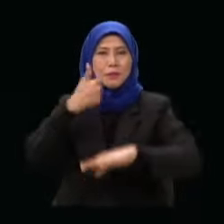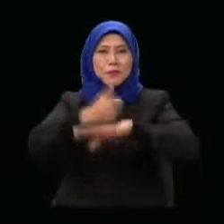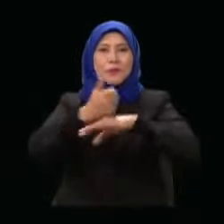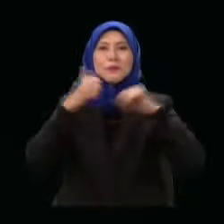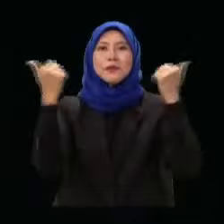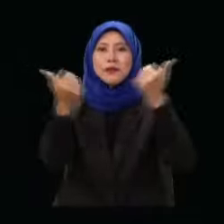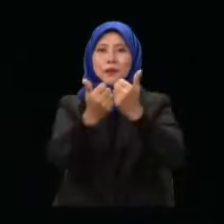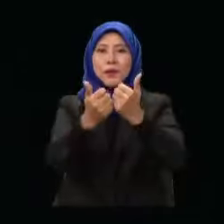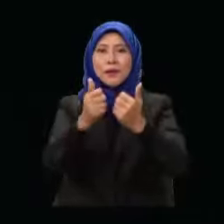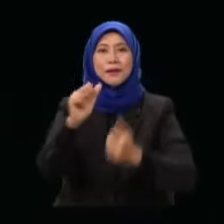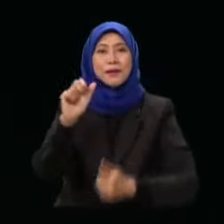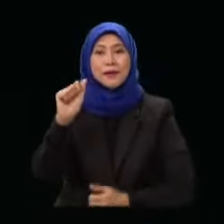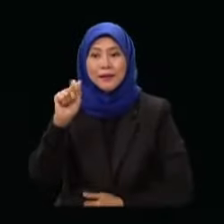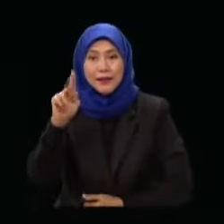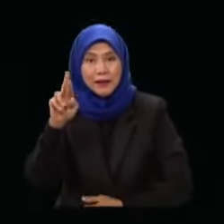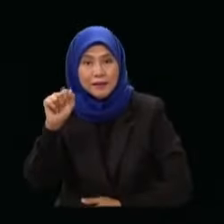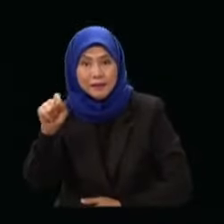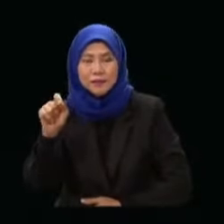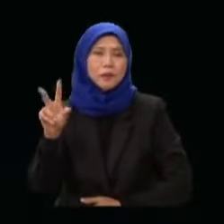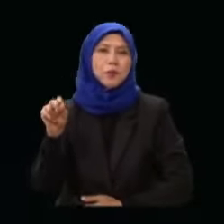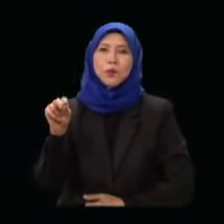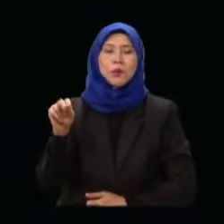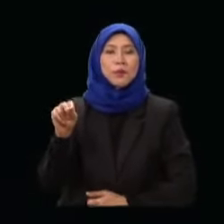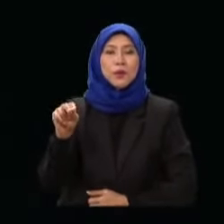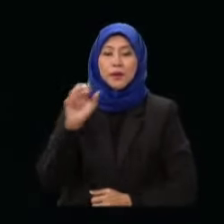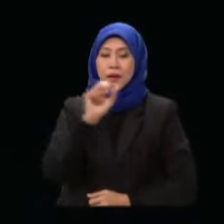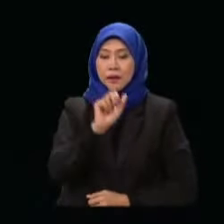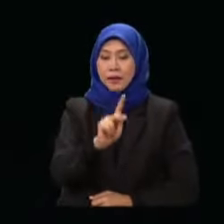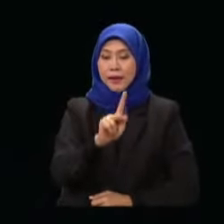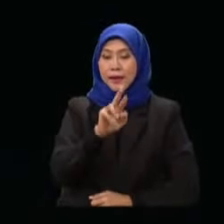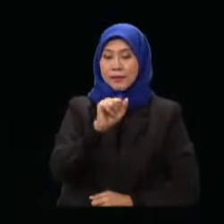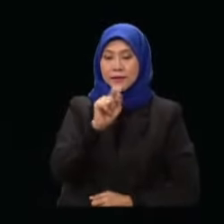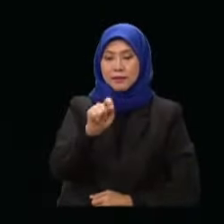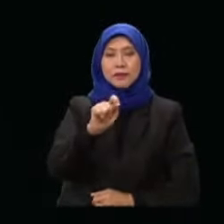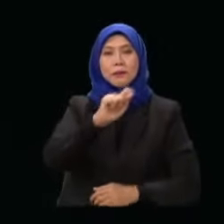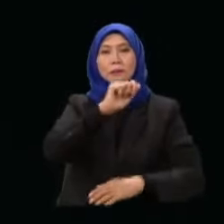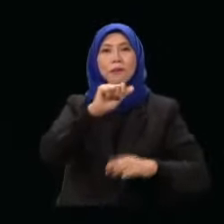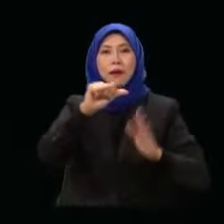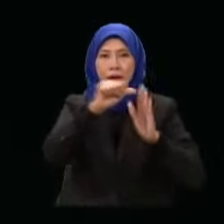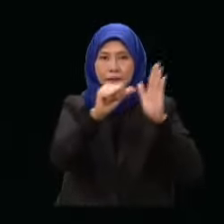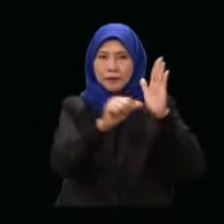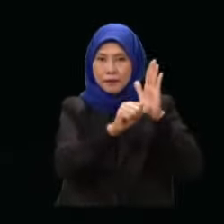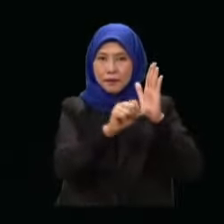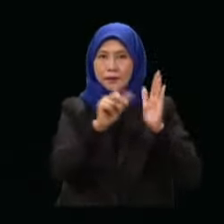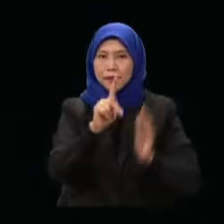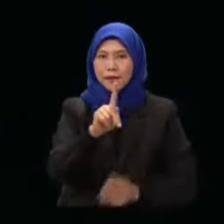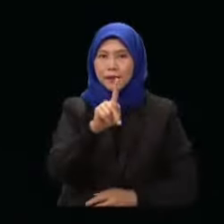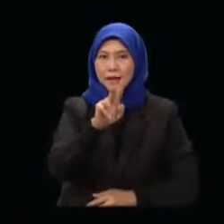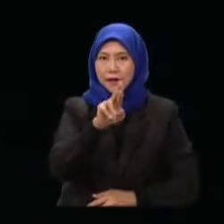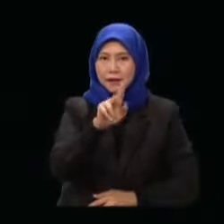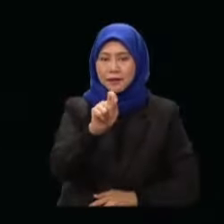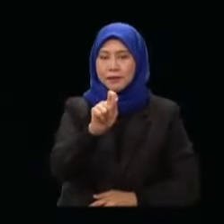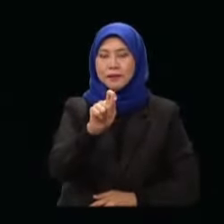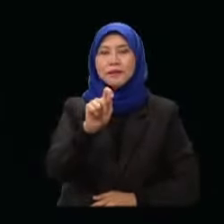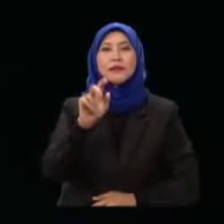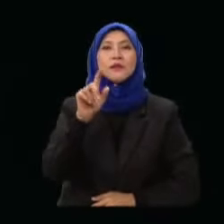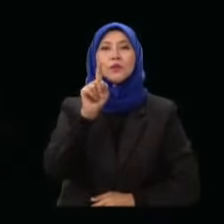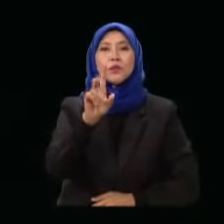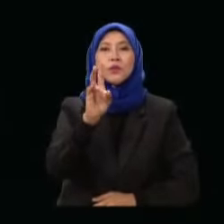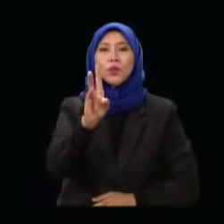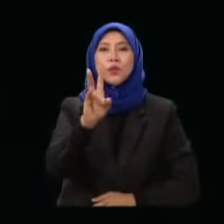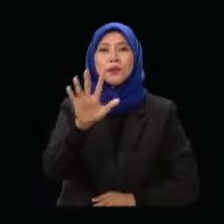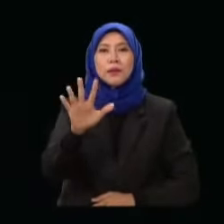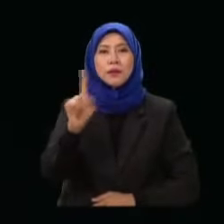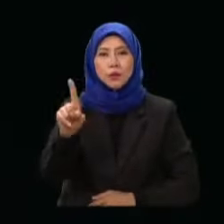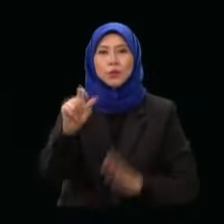ke arti KPU tidak sebenarnya Kartini diwujudkan dibawa akal Ki aarti atau 751 mungkin adanya